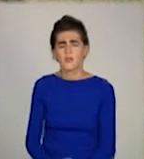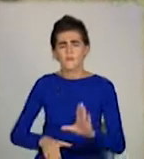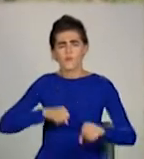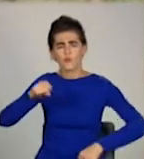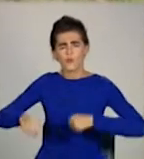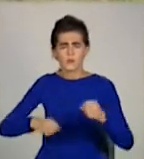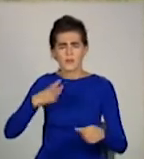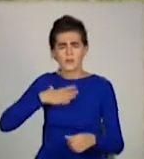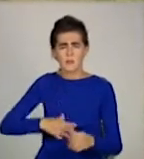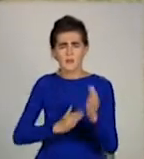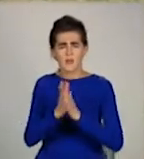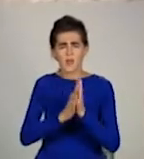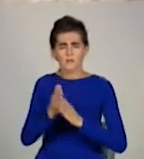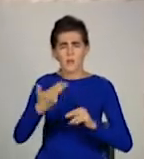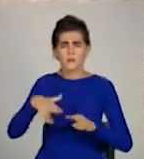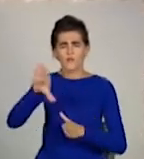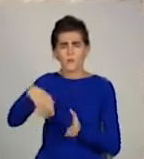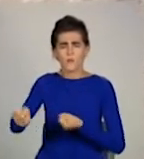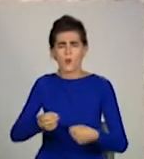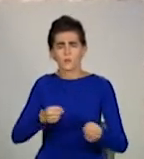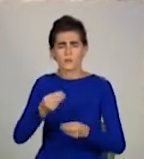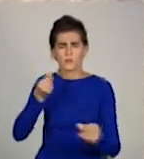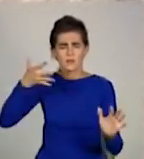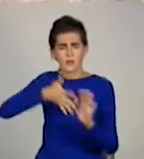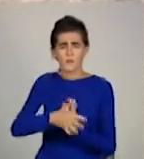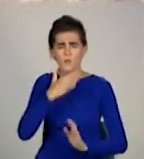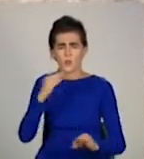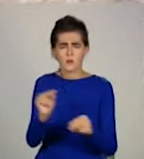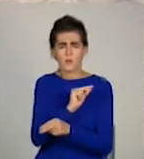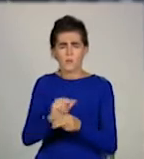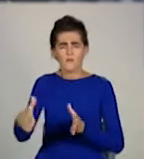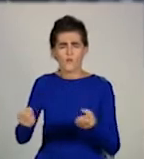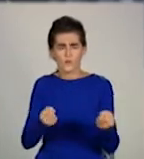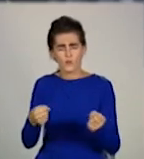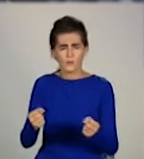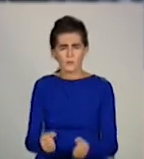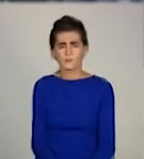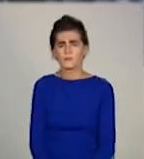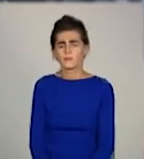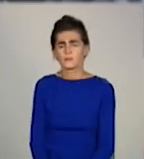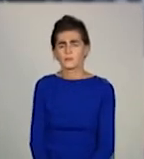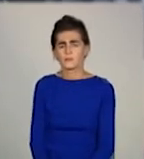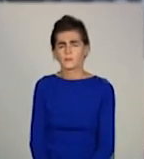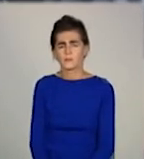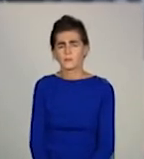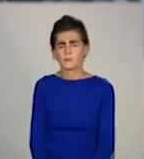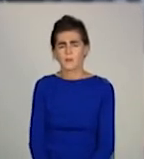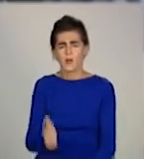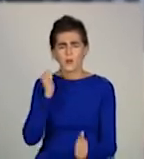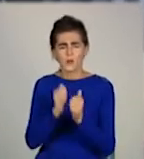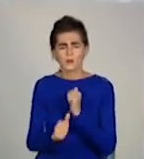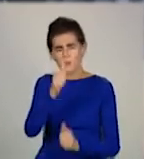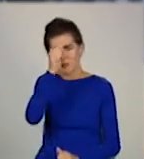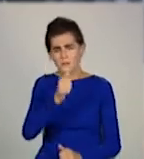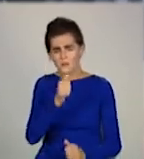Велосипедисти їздять по траві, а водії витрачають купу грошей на ремонт автівок. Та я кожен місяць як ходовку треба